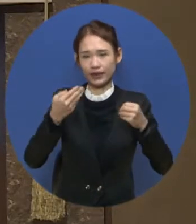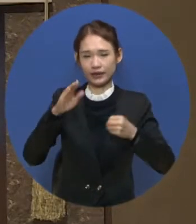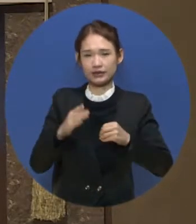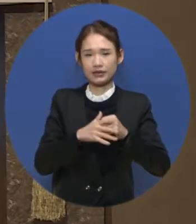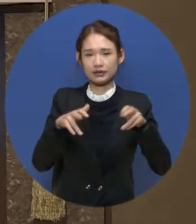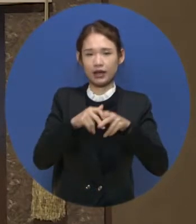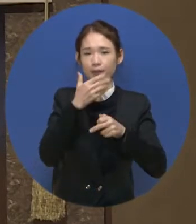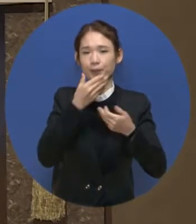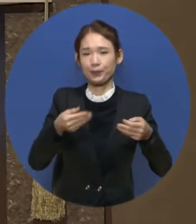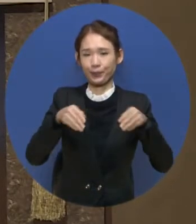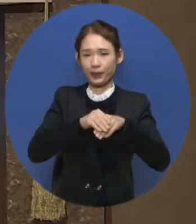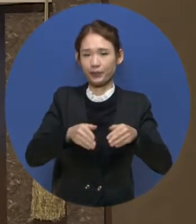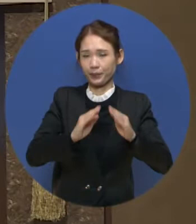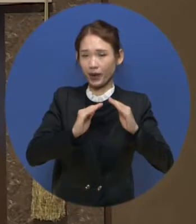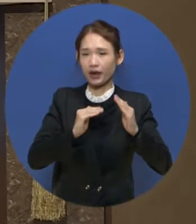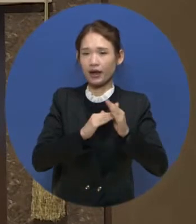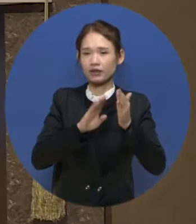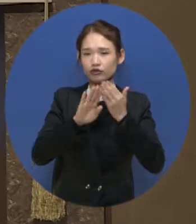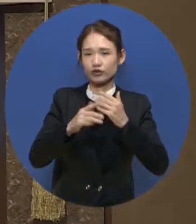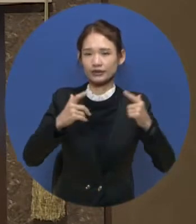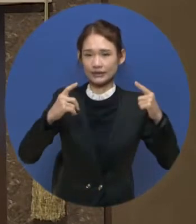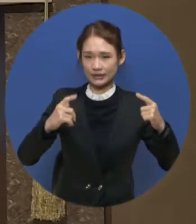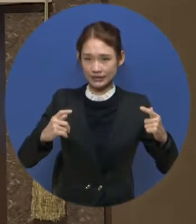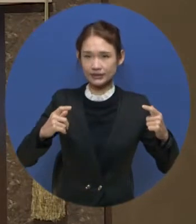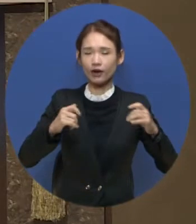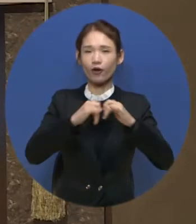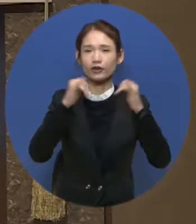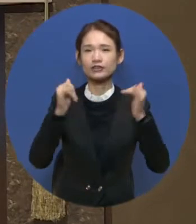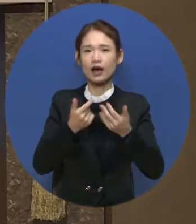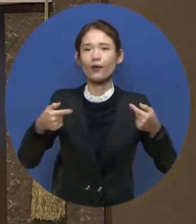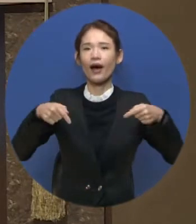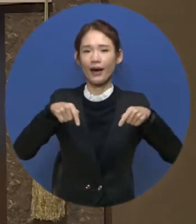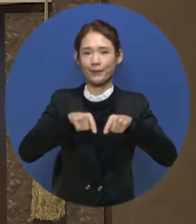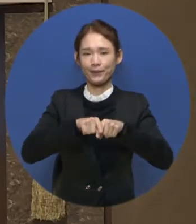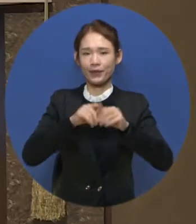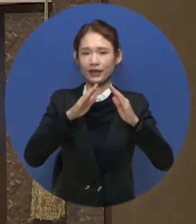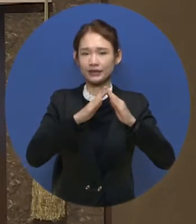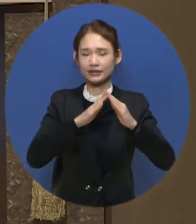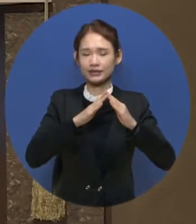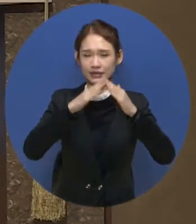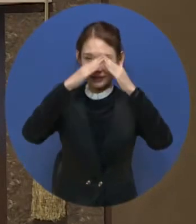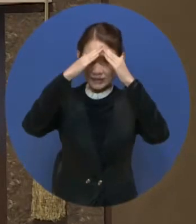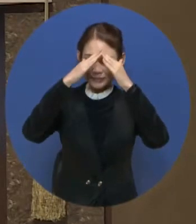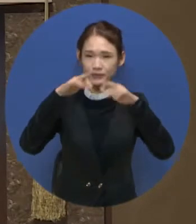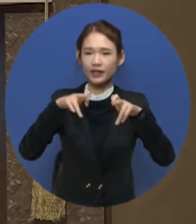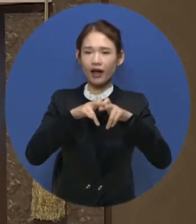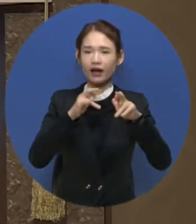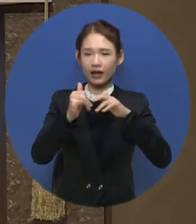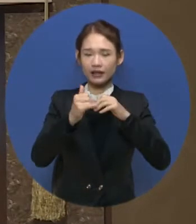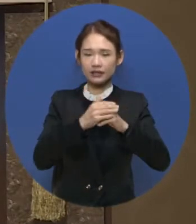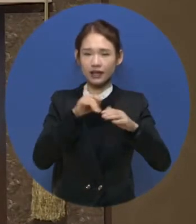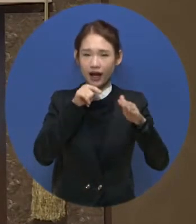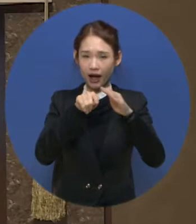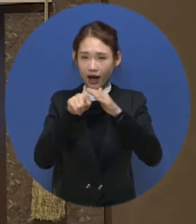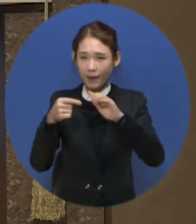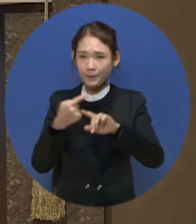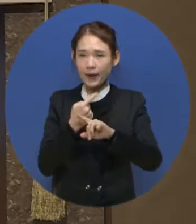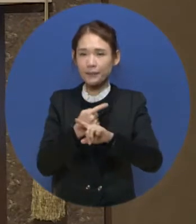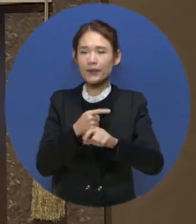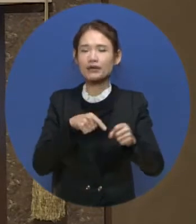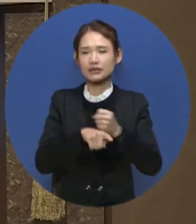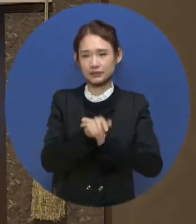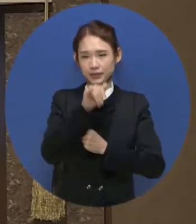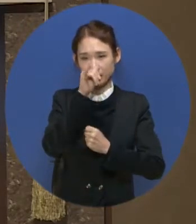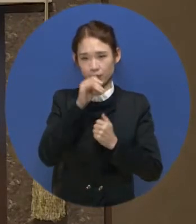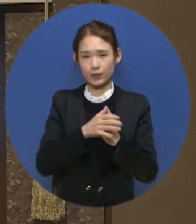복지관이 생기면서 지역사회와 함께 또 재가장애인들이 이용할 수 있는 형태로 바뀐 것이 큰 의미가 있고요.